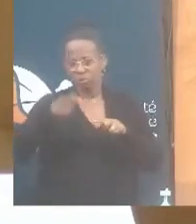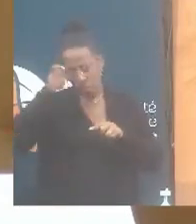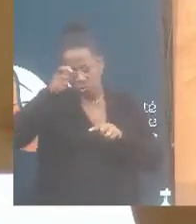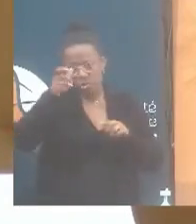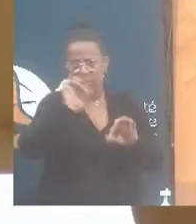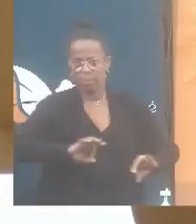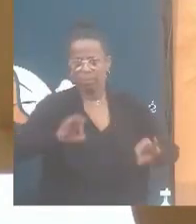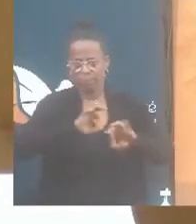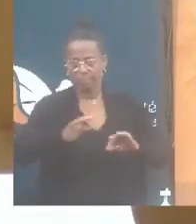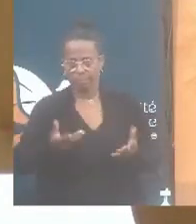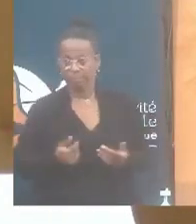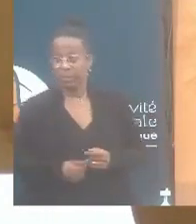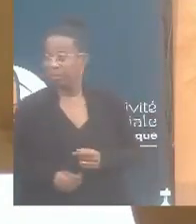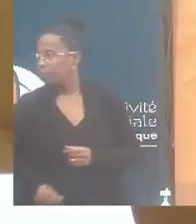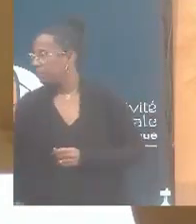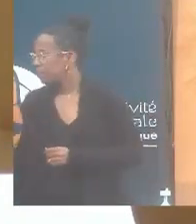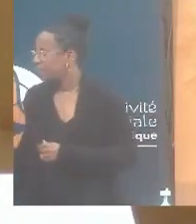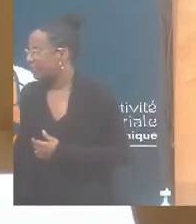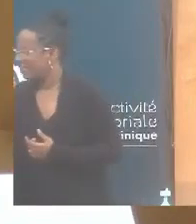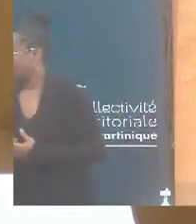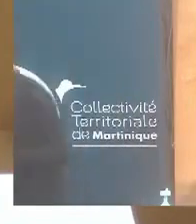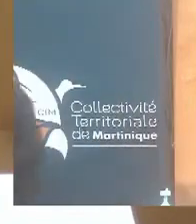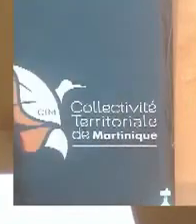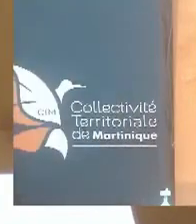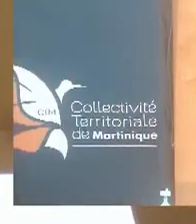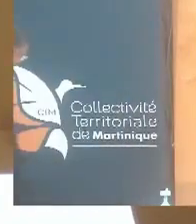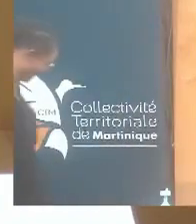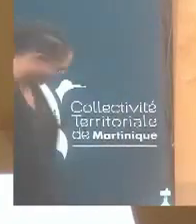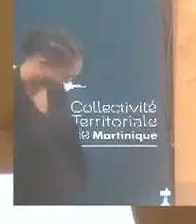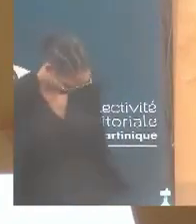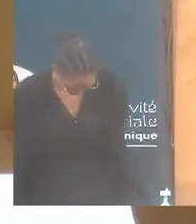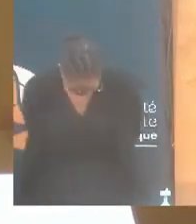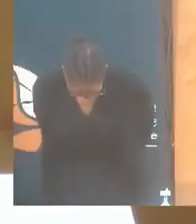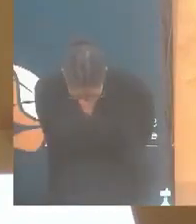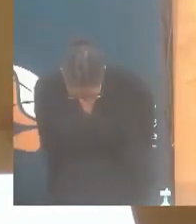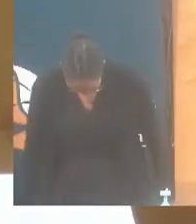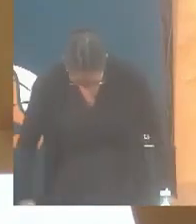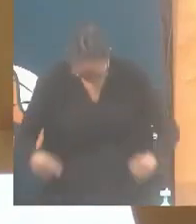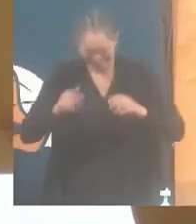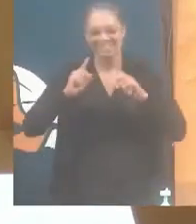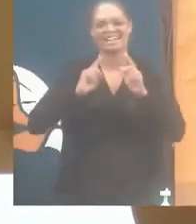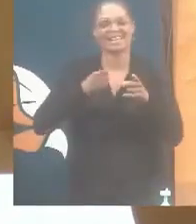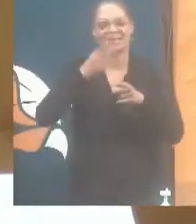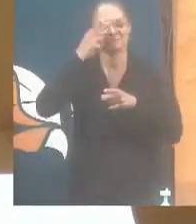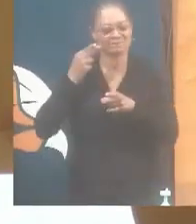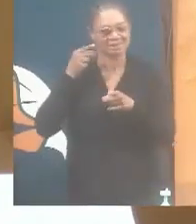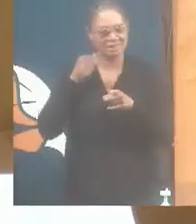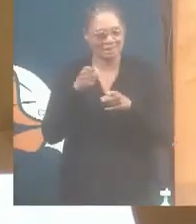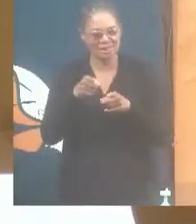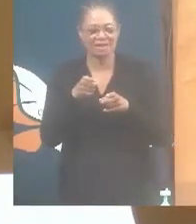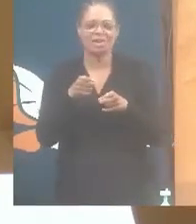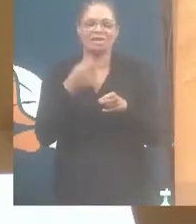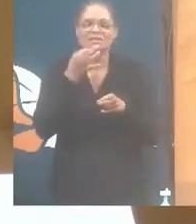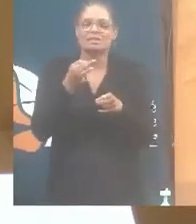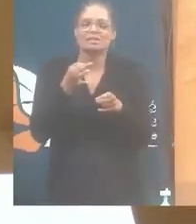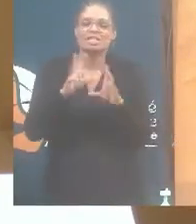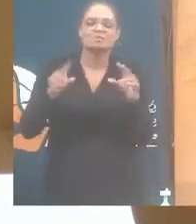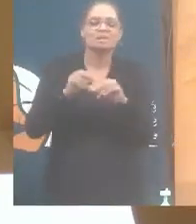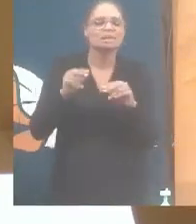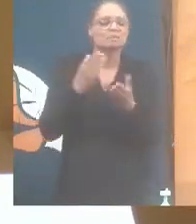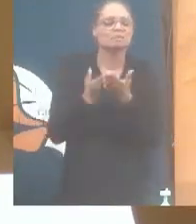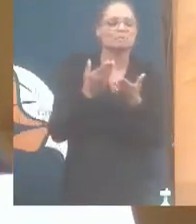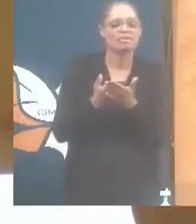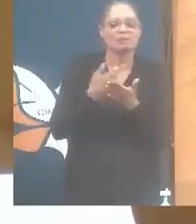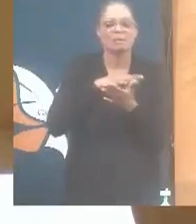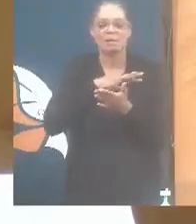La deuxième chose, c'est la cyberattaque semble justifier le fait qu'on n'ait pas réalisé ou